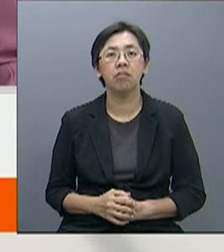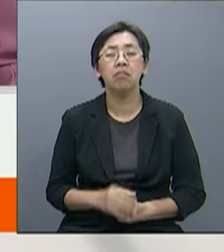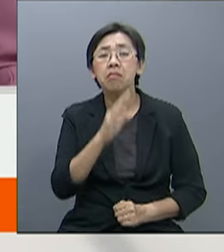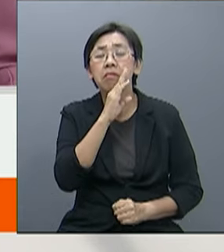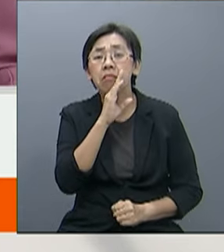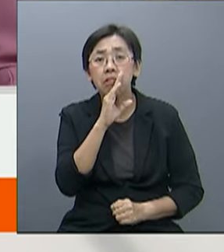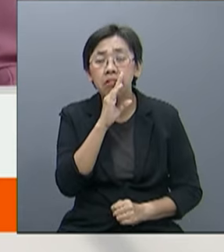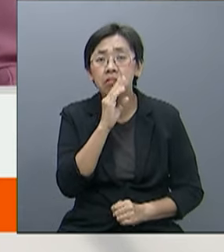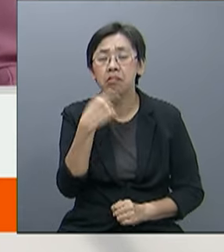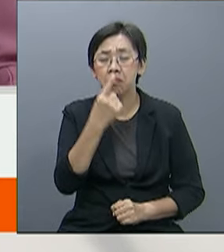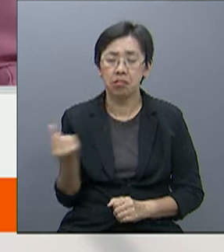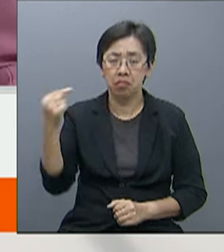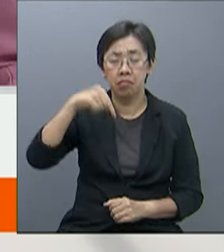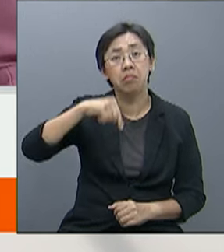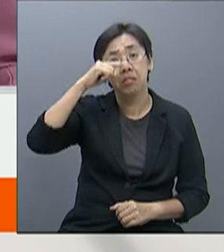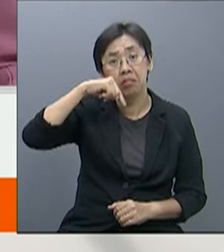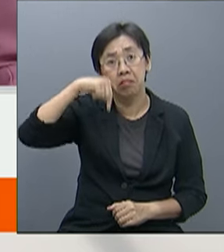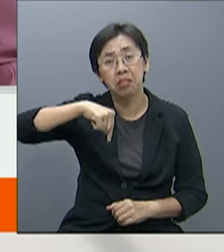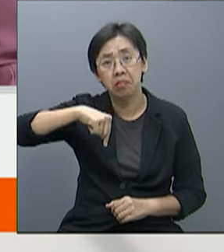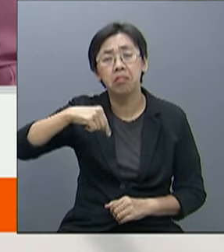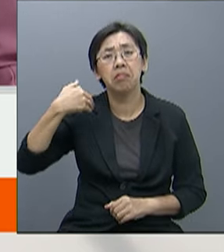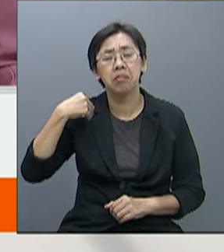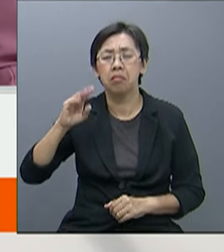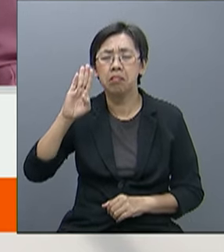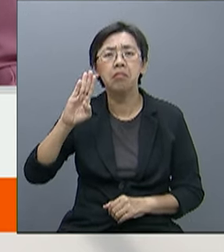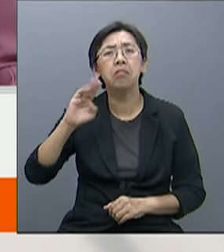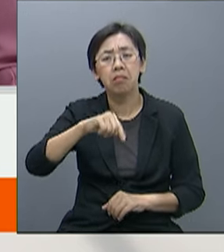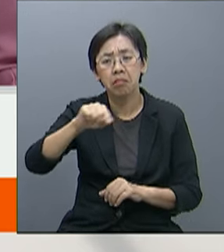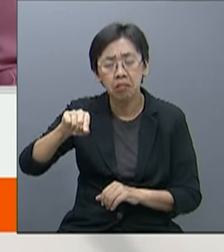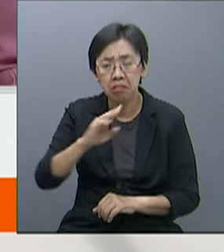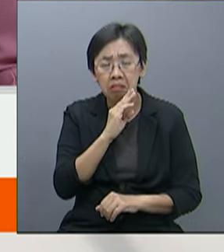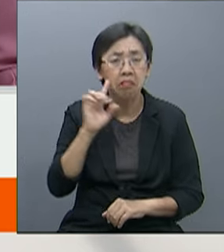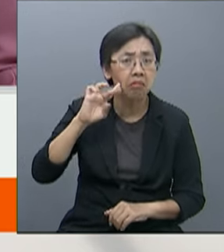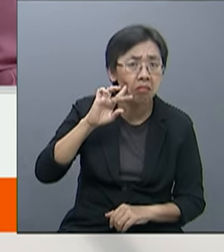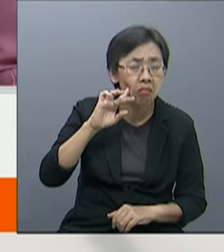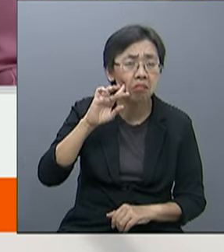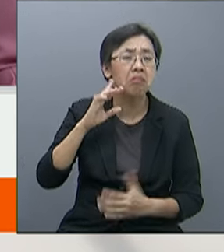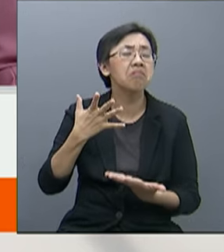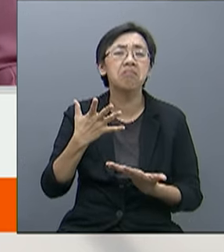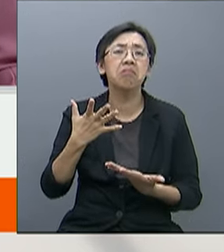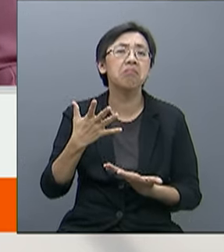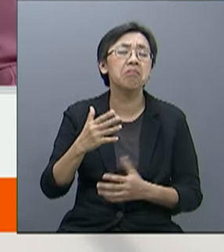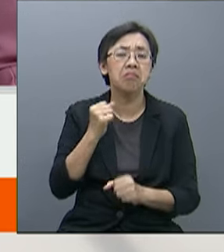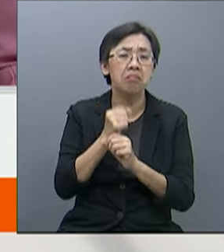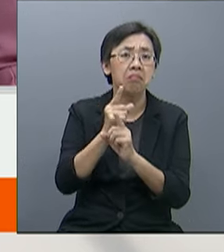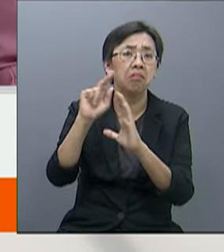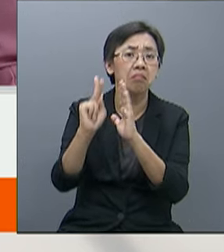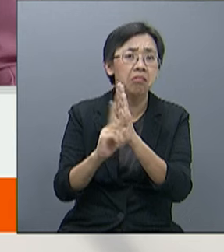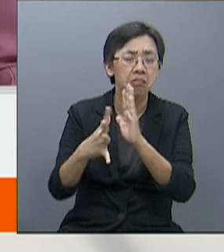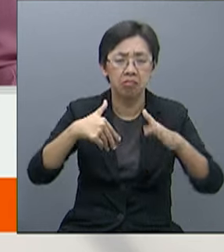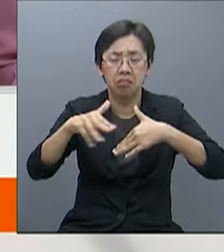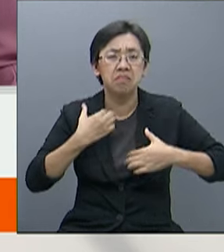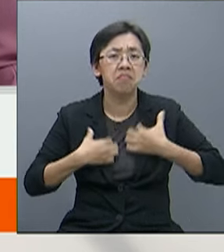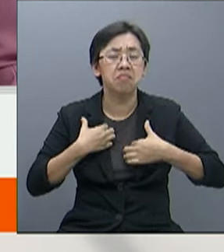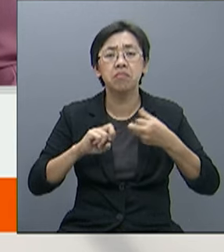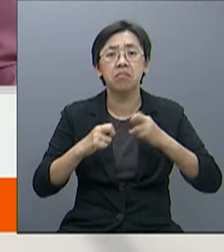ามาอยู่ครองตลาดก็มีอยู่ไม่กี่รายค่ะการฝ่าฝืนในลักษณะเช่นนี้เนี่ยมันสร้างความเดือดร้อนให้กับประชาชนอย่างมากก็เลยคาดหวังว่